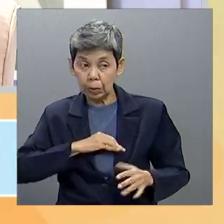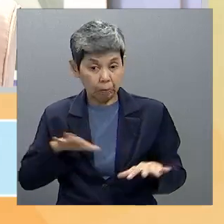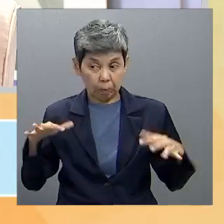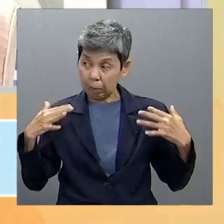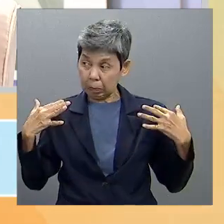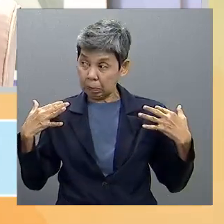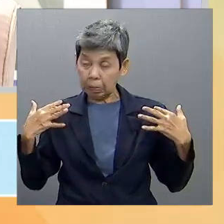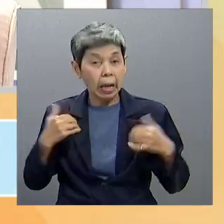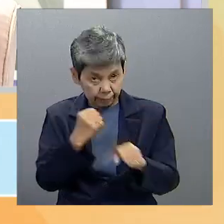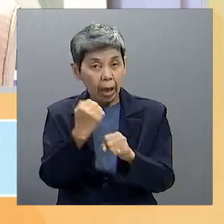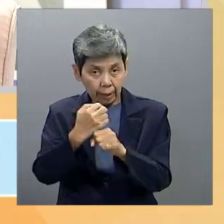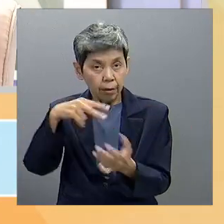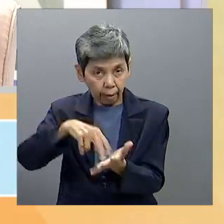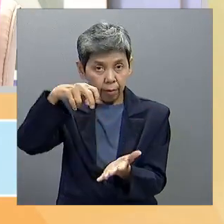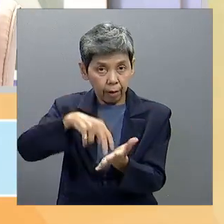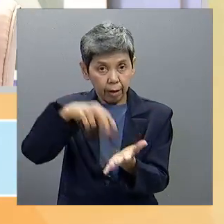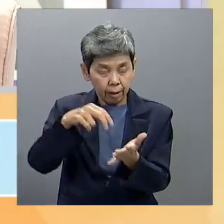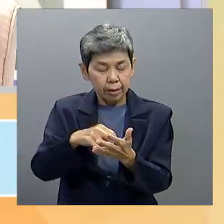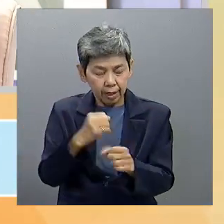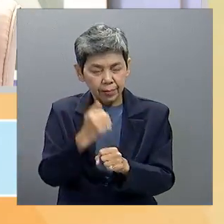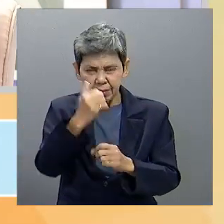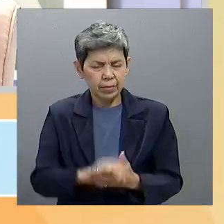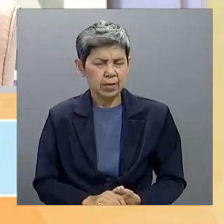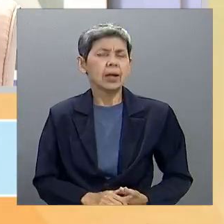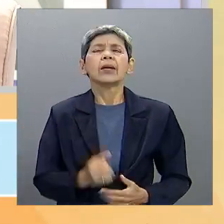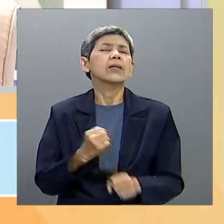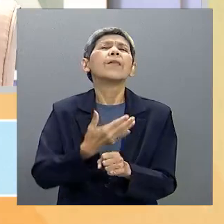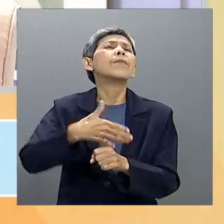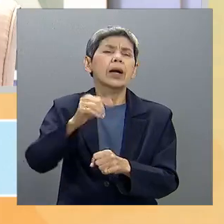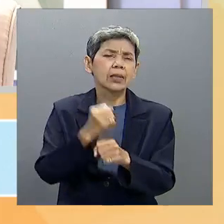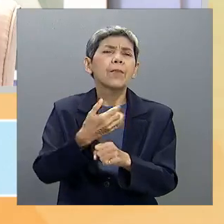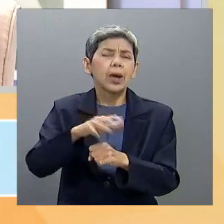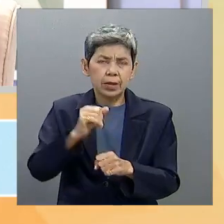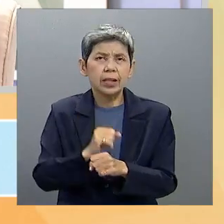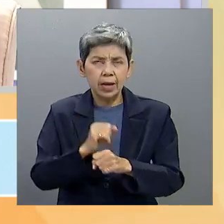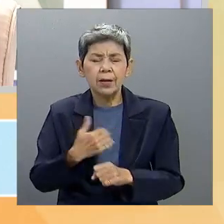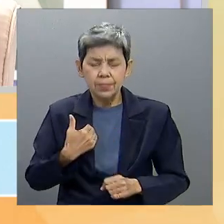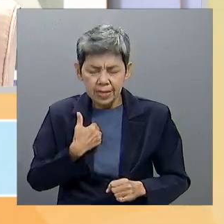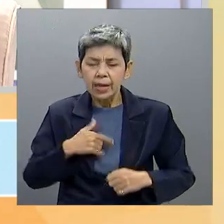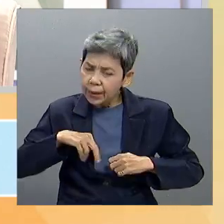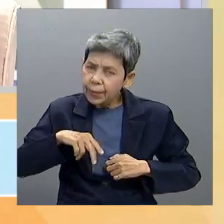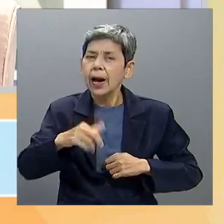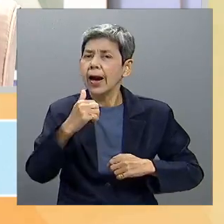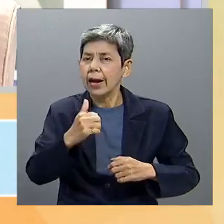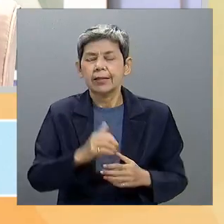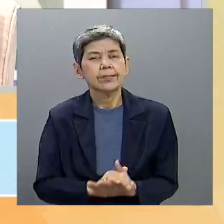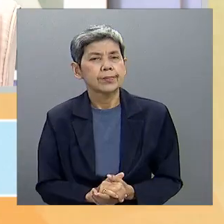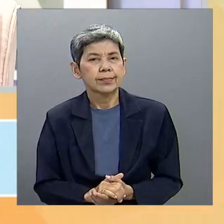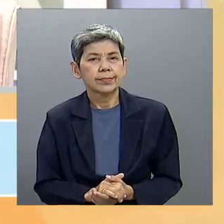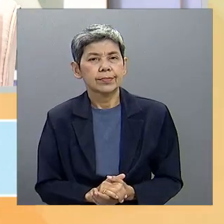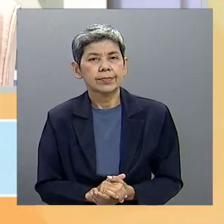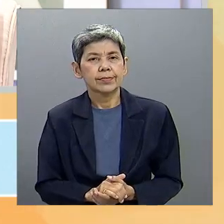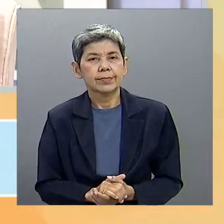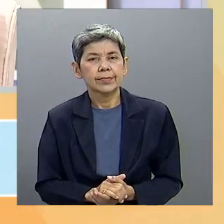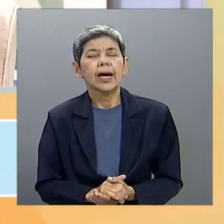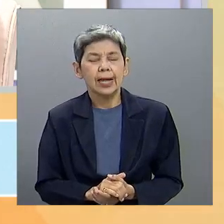ไม่เขินกับเพื่อนในออฟฟิศ อาจารย์บอกว่าไม่เขินก็ทําไปเถอะ เด็กน้อยให้มีการเคลื่อนไหวบ้าง นะครับเอาล่ะ นะคะแน่